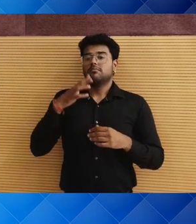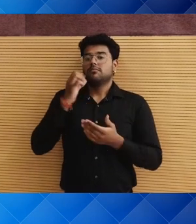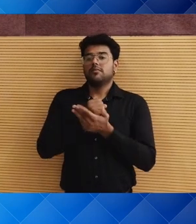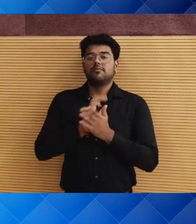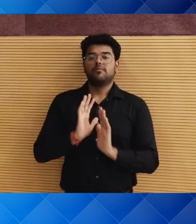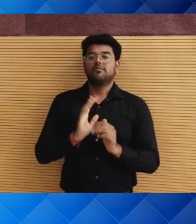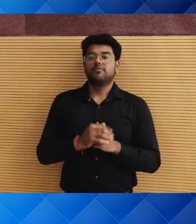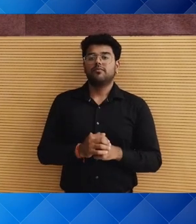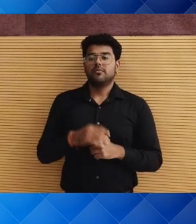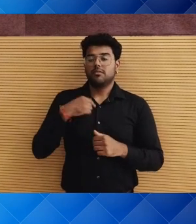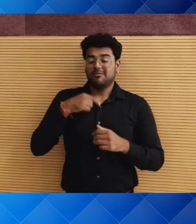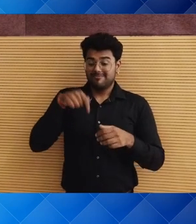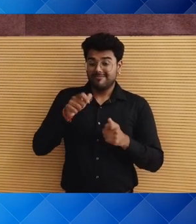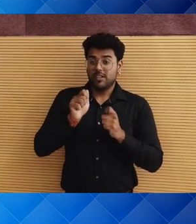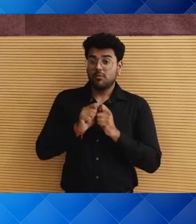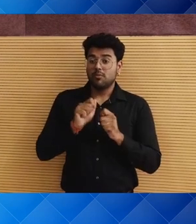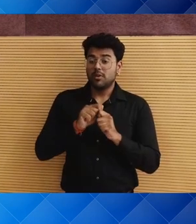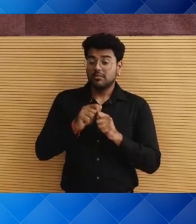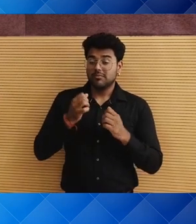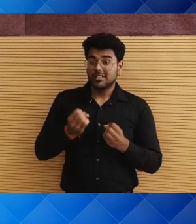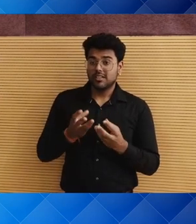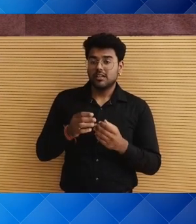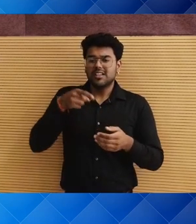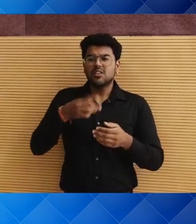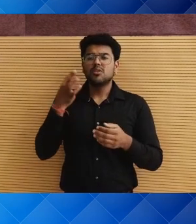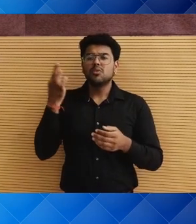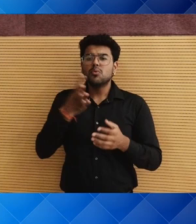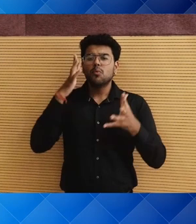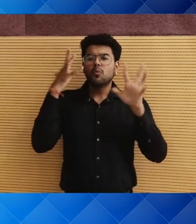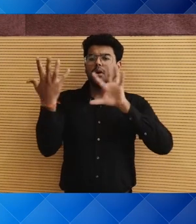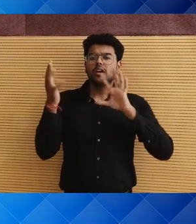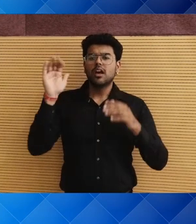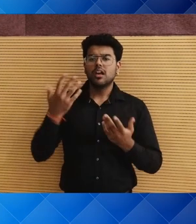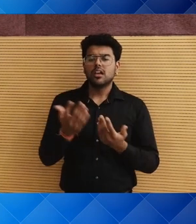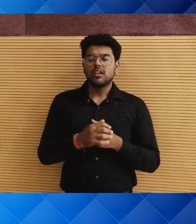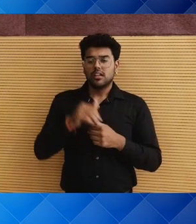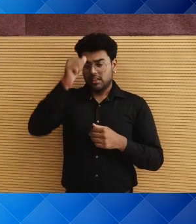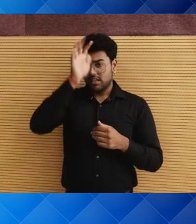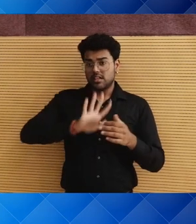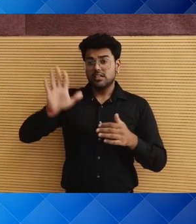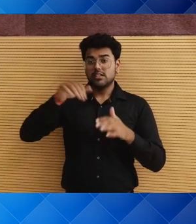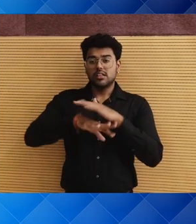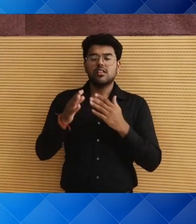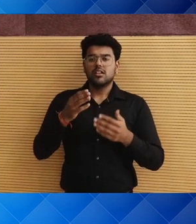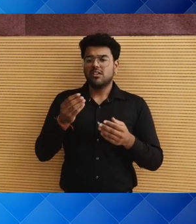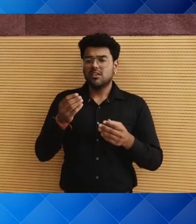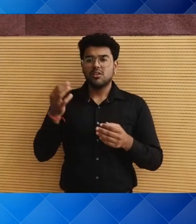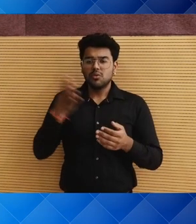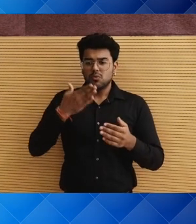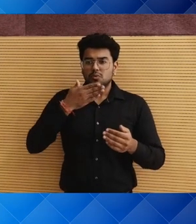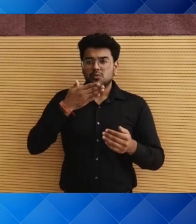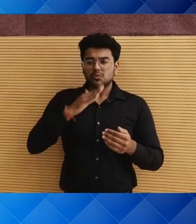फुटिंग पे हम लोग अभी लगेंगे, अभी तो एक नया दुनिया आई है। मैं देश में जो नए पीढ़ी के बच्चे